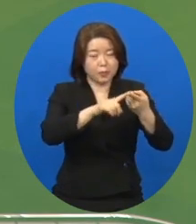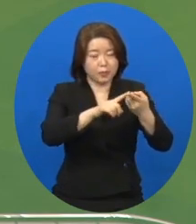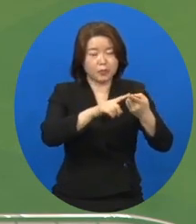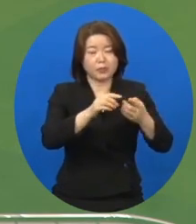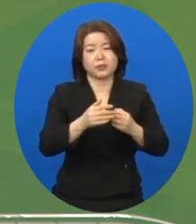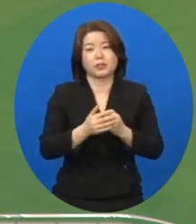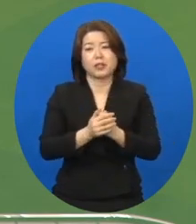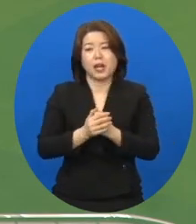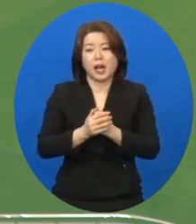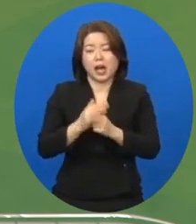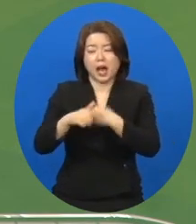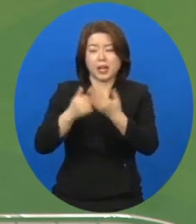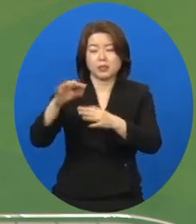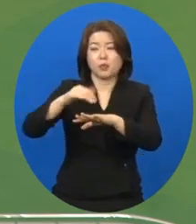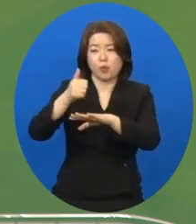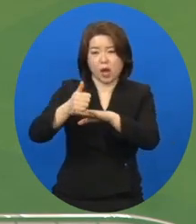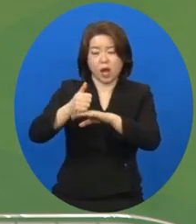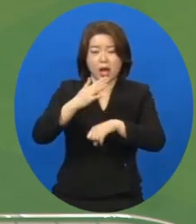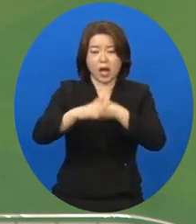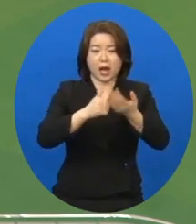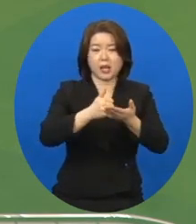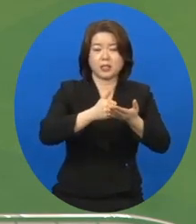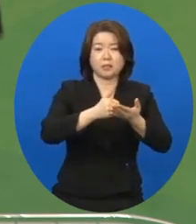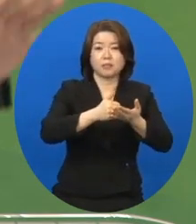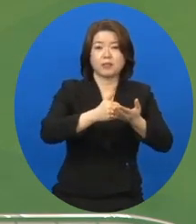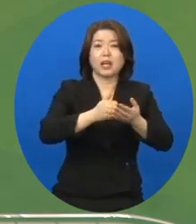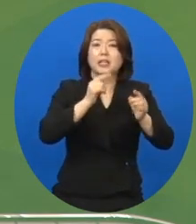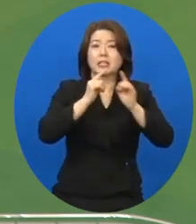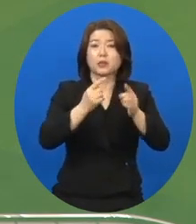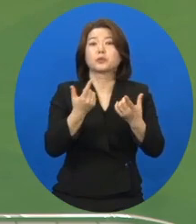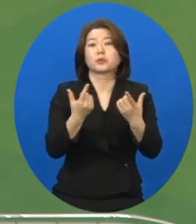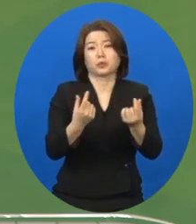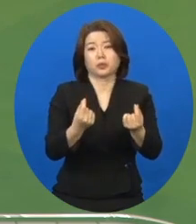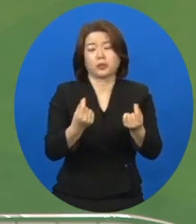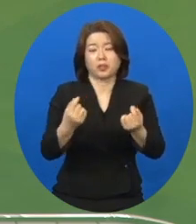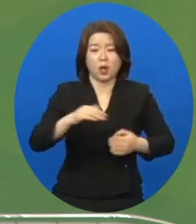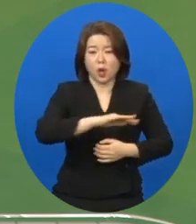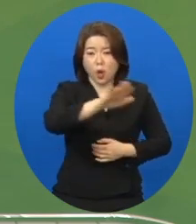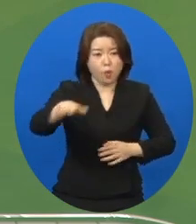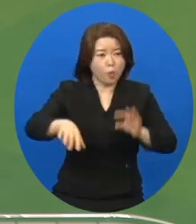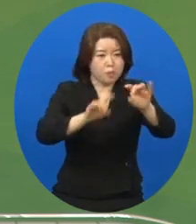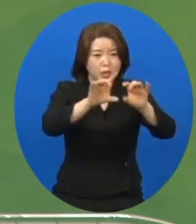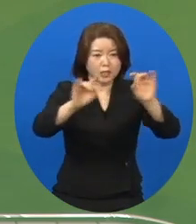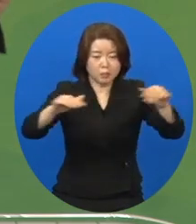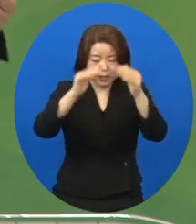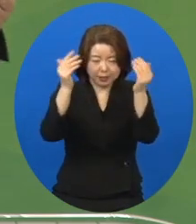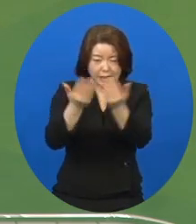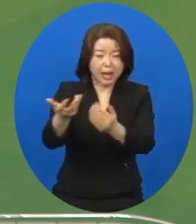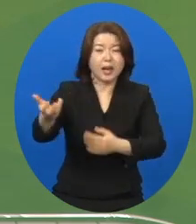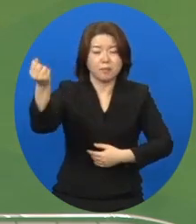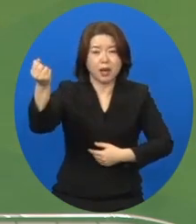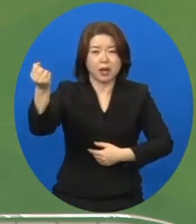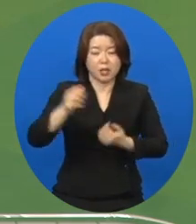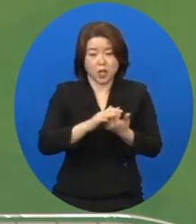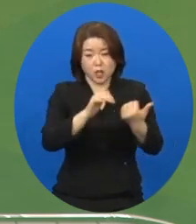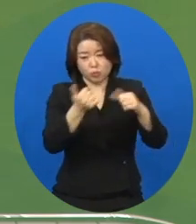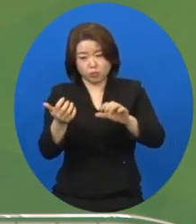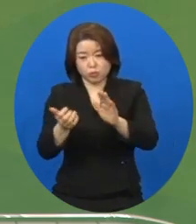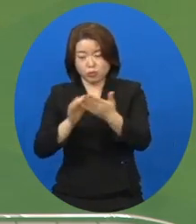우리 모두가 다 누리는 거예요. 죽고 난 다음에 가는 천국만